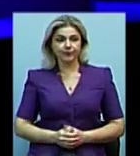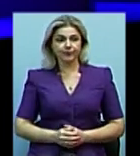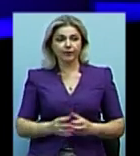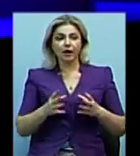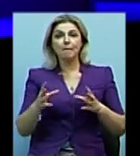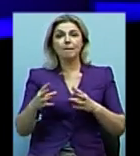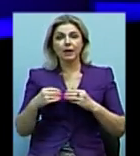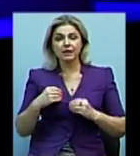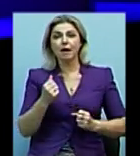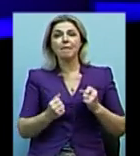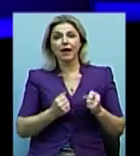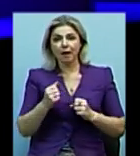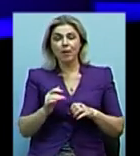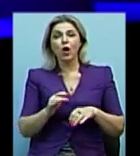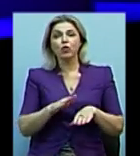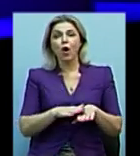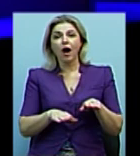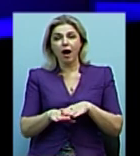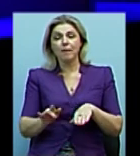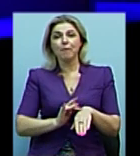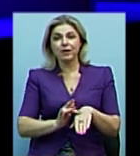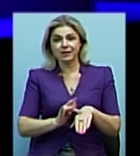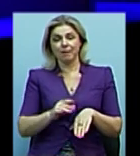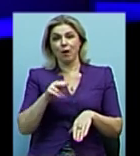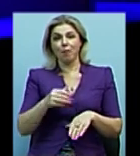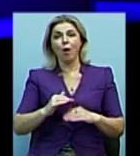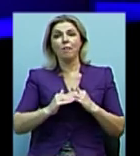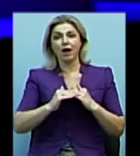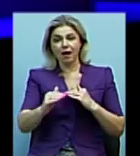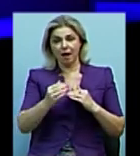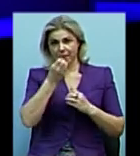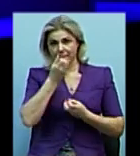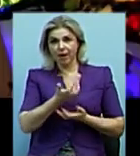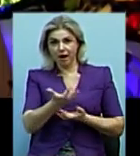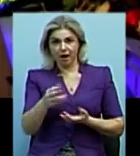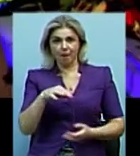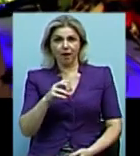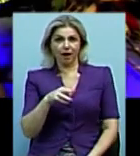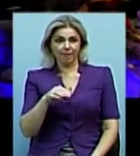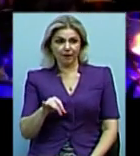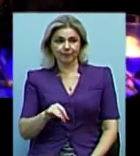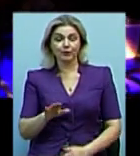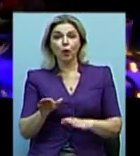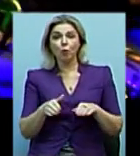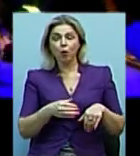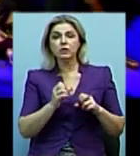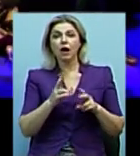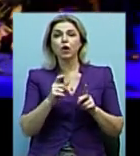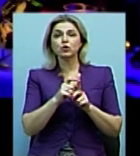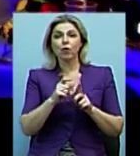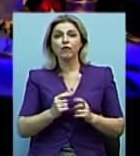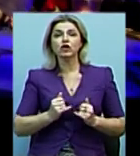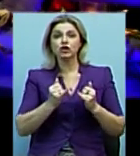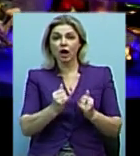Вместе бегая ногами босыми по полям, усыпанных маками. Після того, як були сказані слова